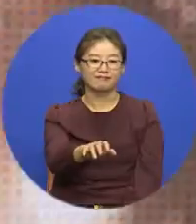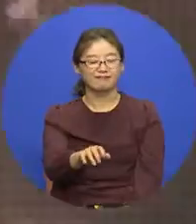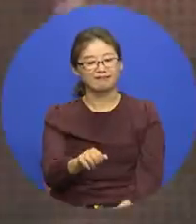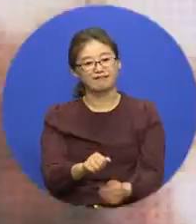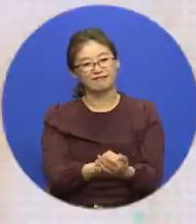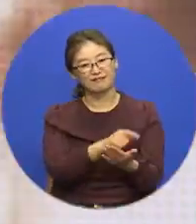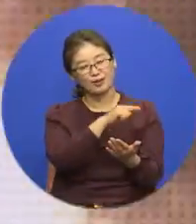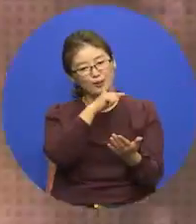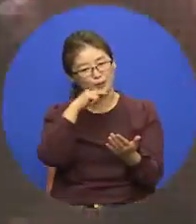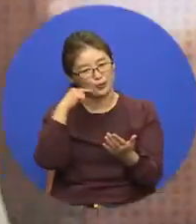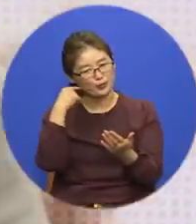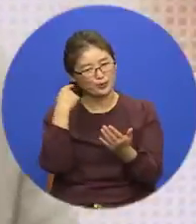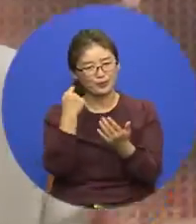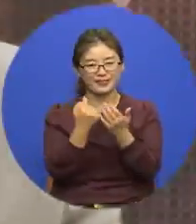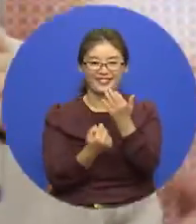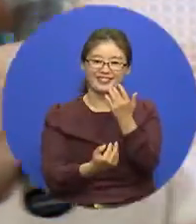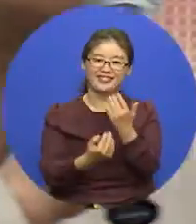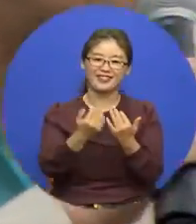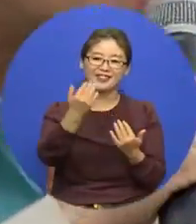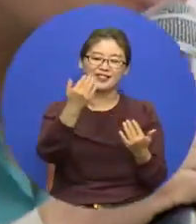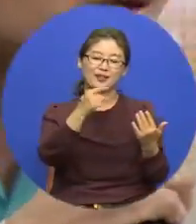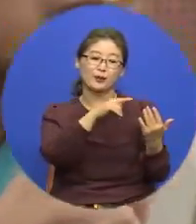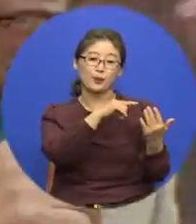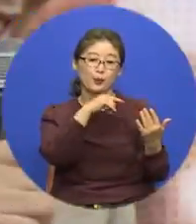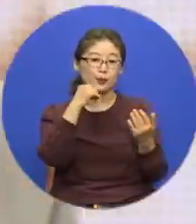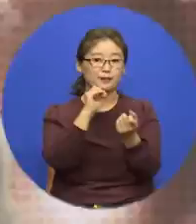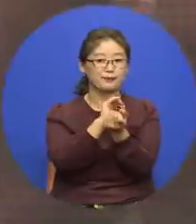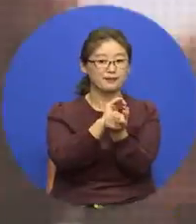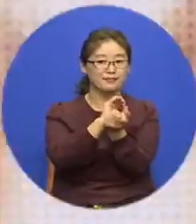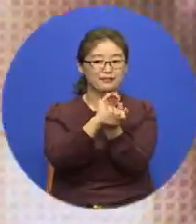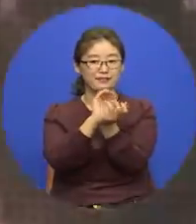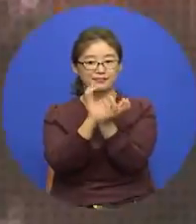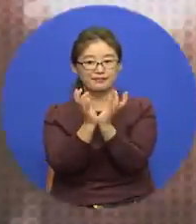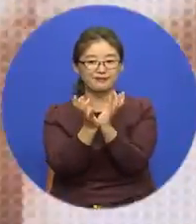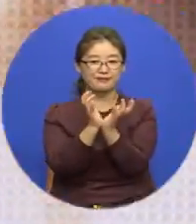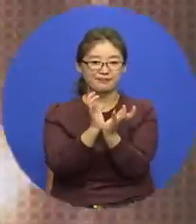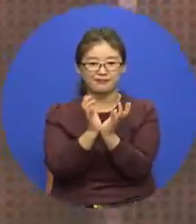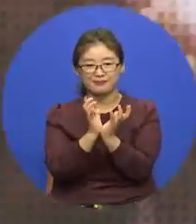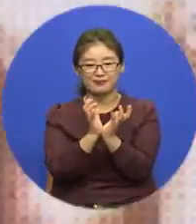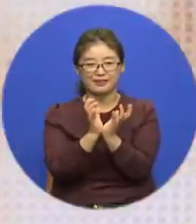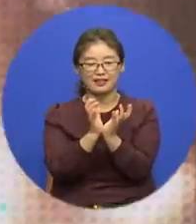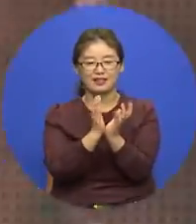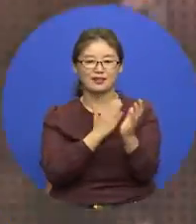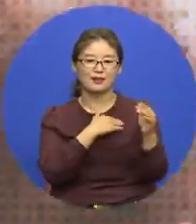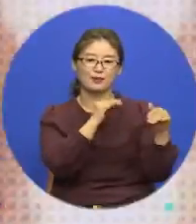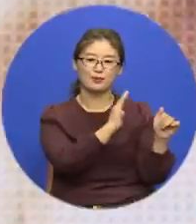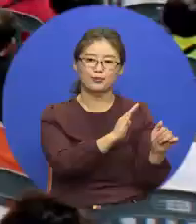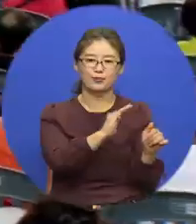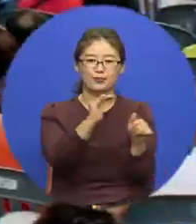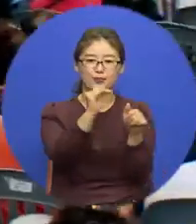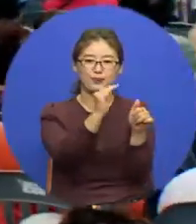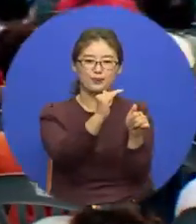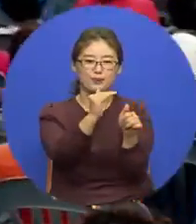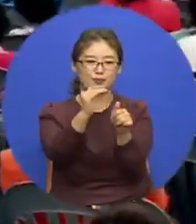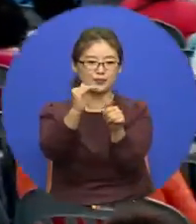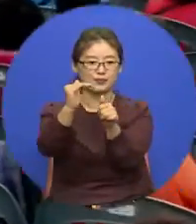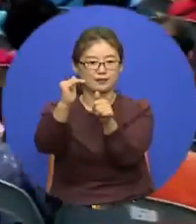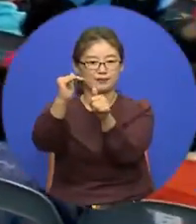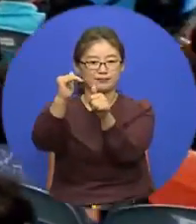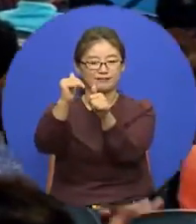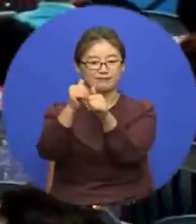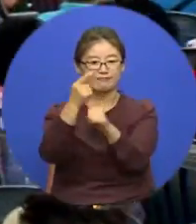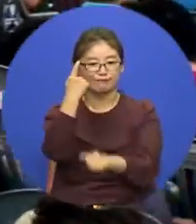붉게 타는 동네꽃이 나를 부르네 추억이